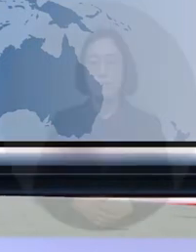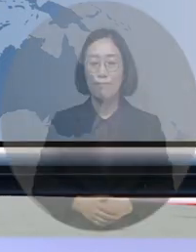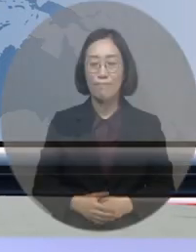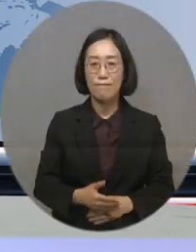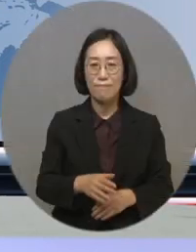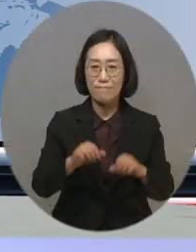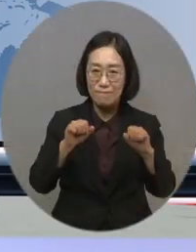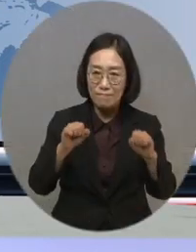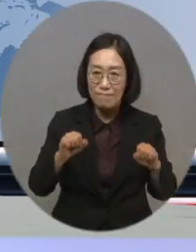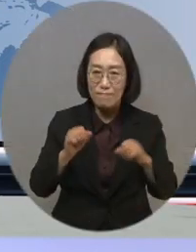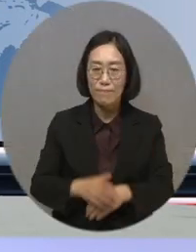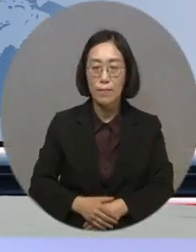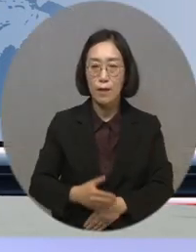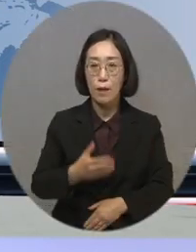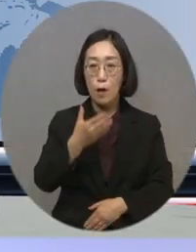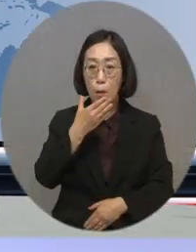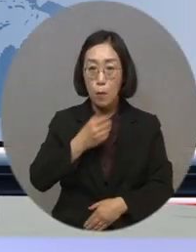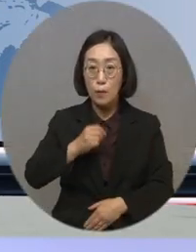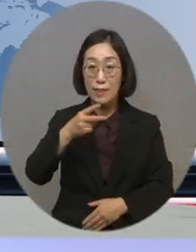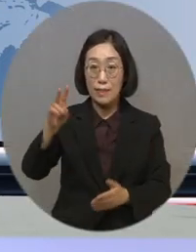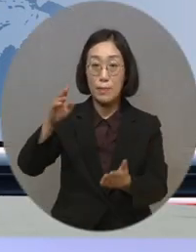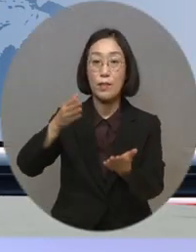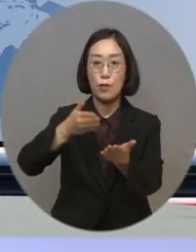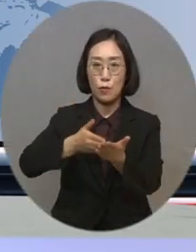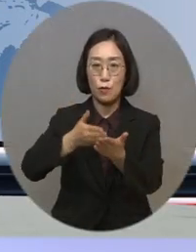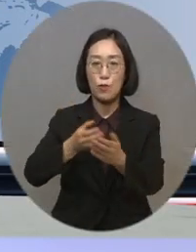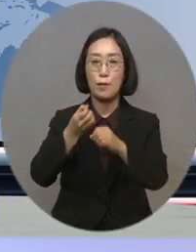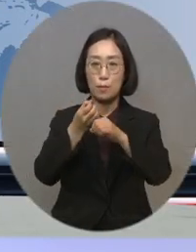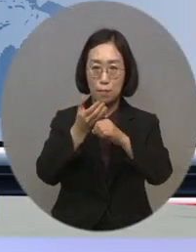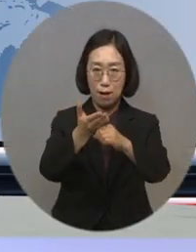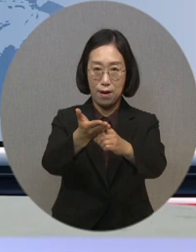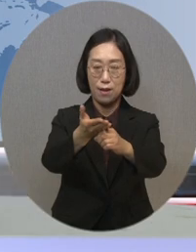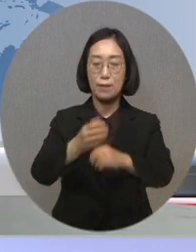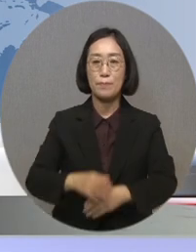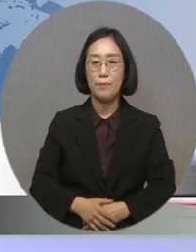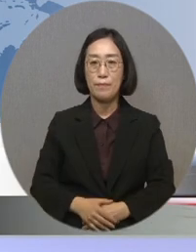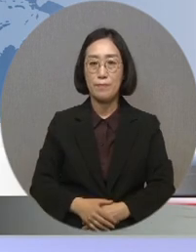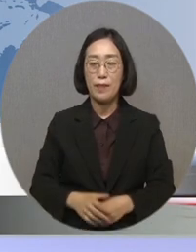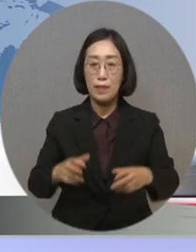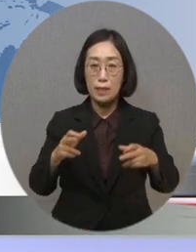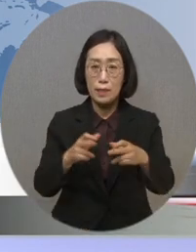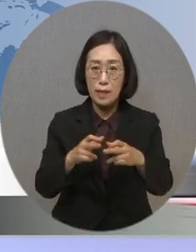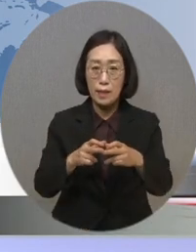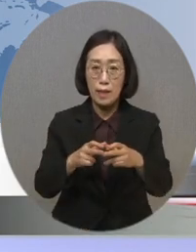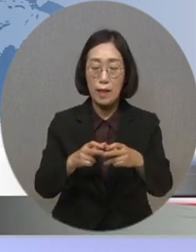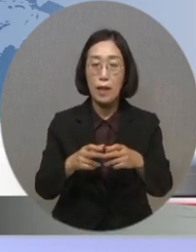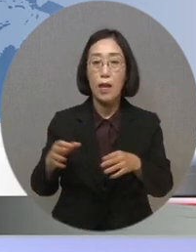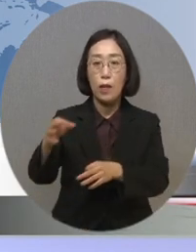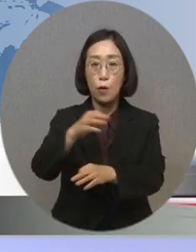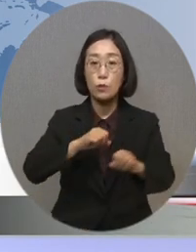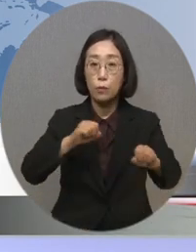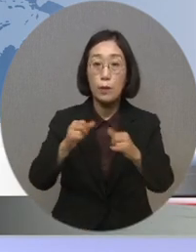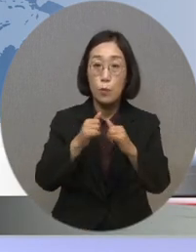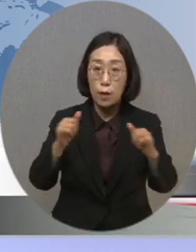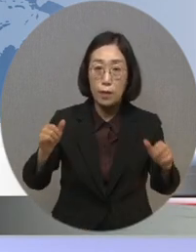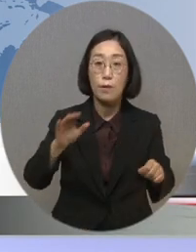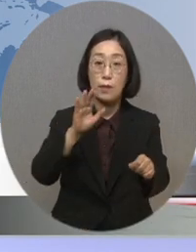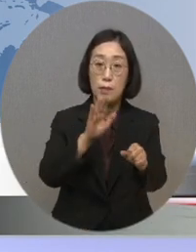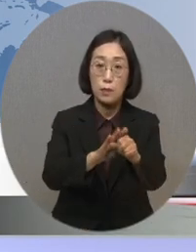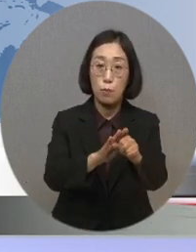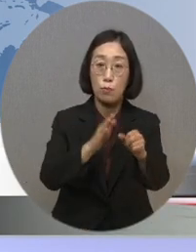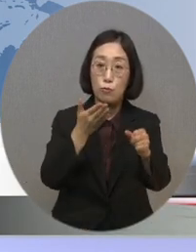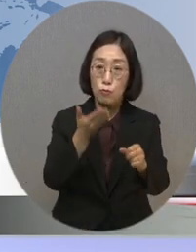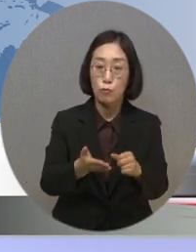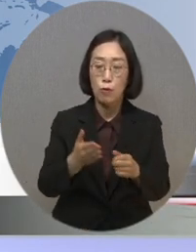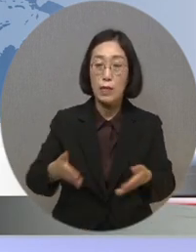시청자 여러분 안녕하십니까? WBC 복지TV 뉴스 24입니다. 장애 경제인들의 든든한 지원군이 되어주고